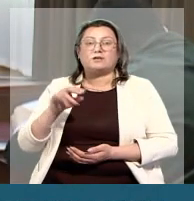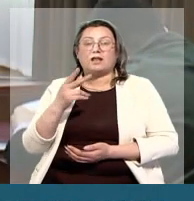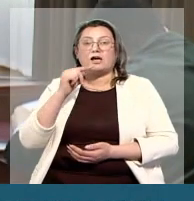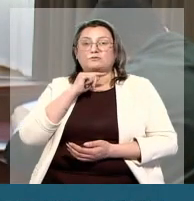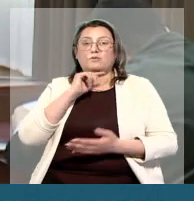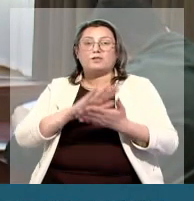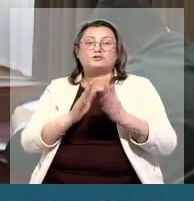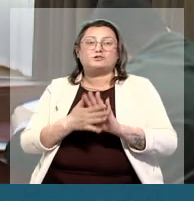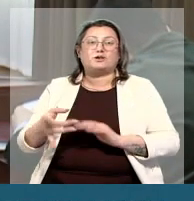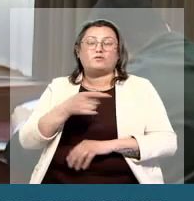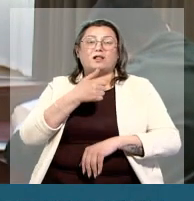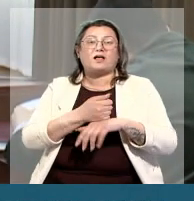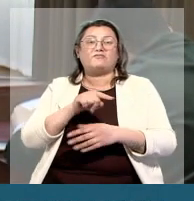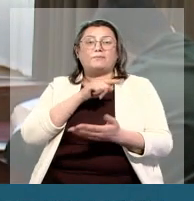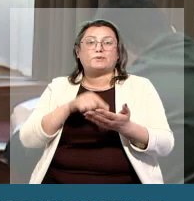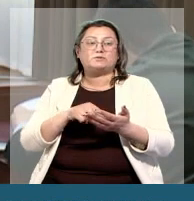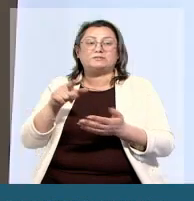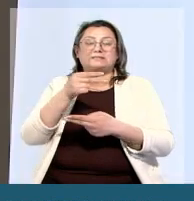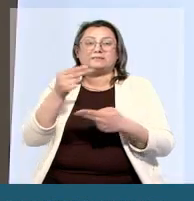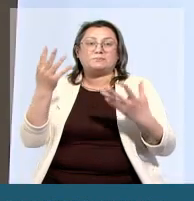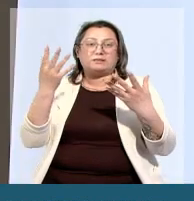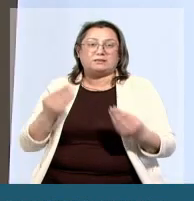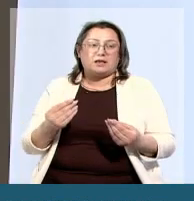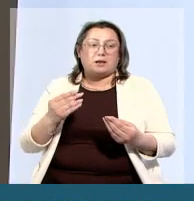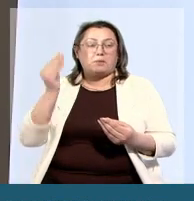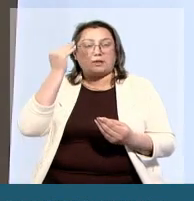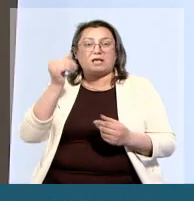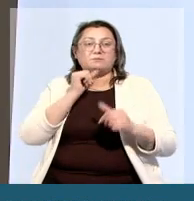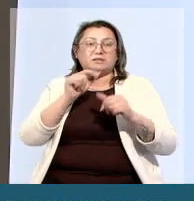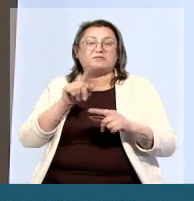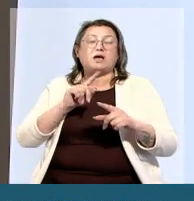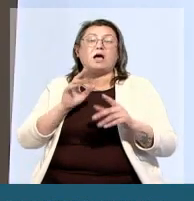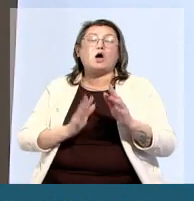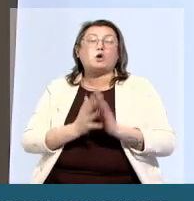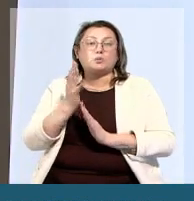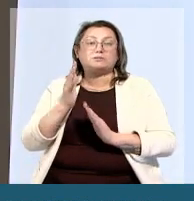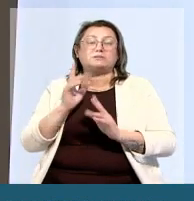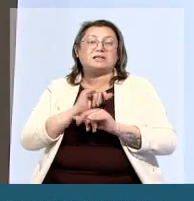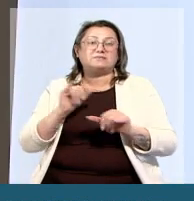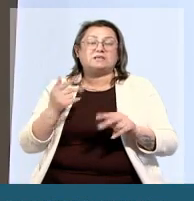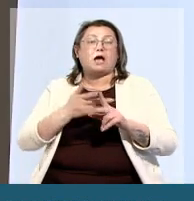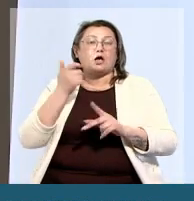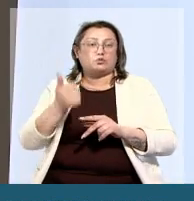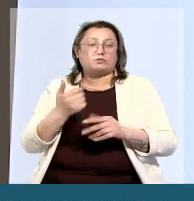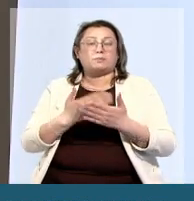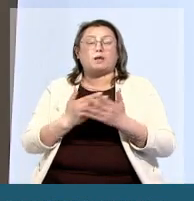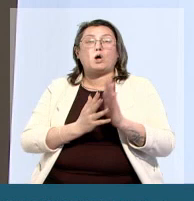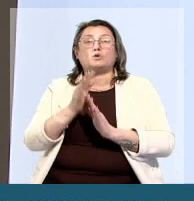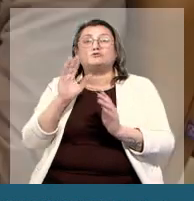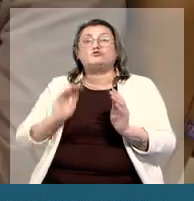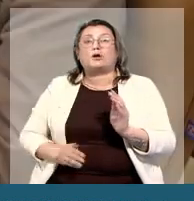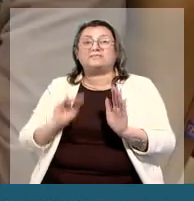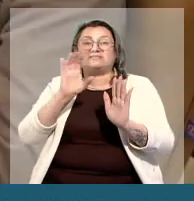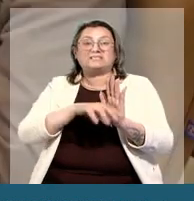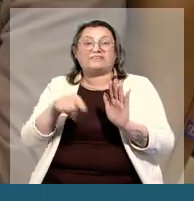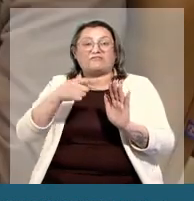Социально-экономическое положение региона – главный вопрос, стоящий на повестке дня. По мнению экспертов, темпы развития показатели хорошие. К примеру, рост частных инвестиций